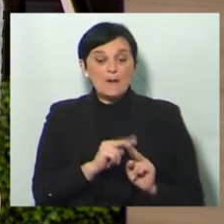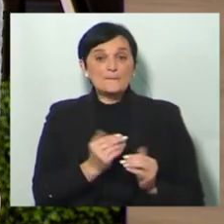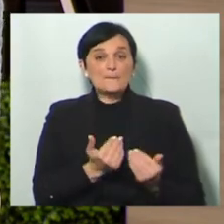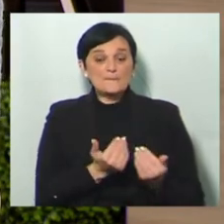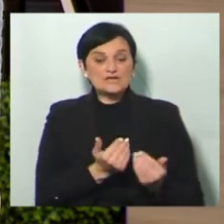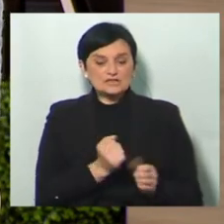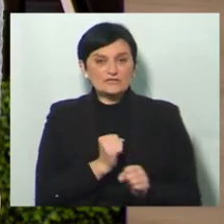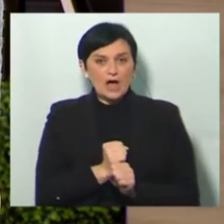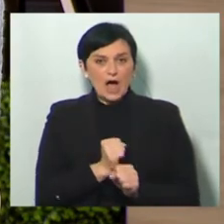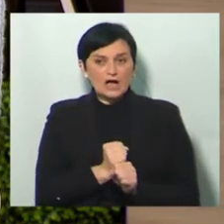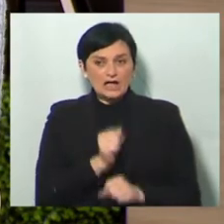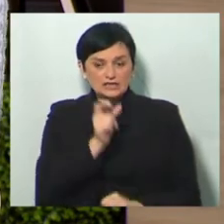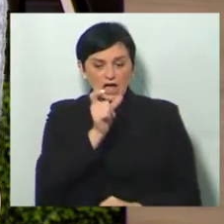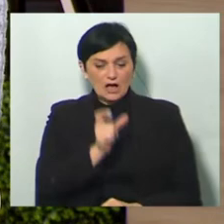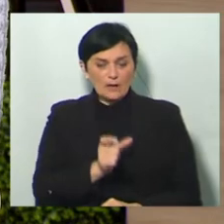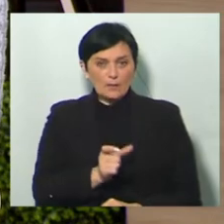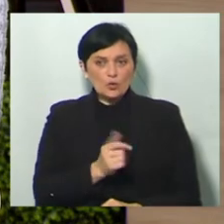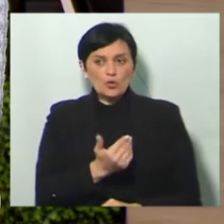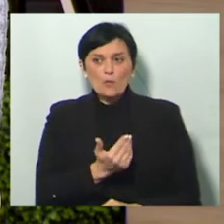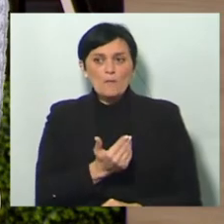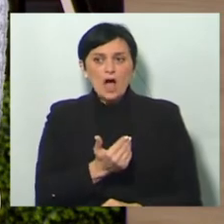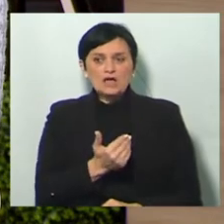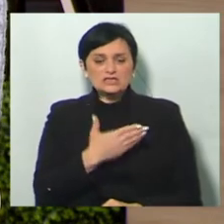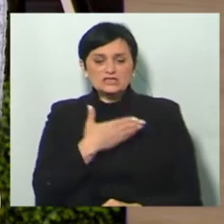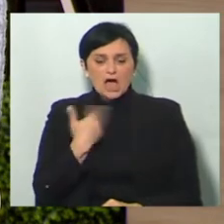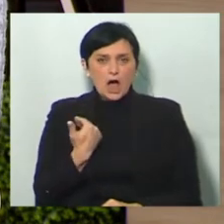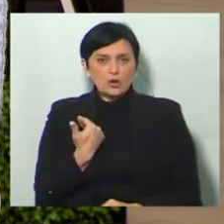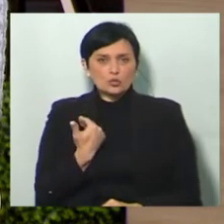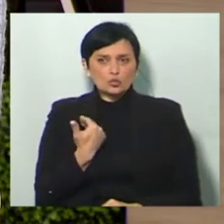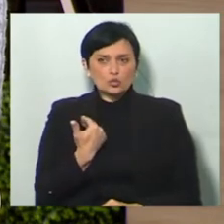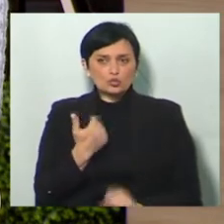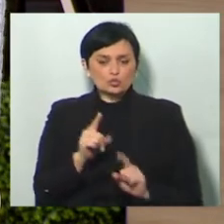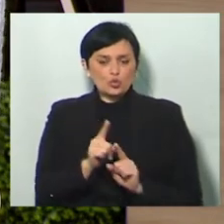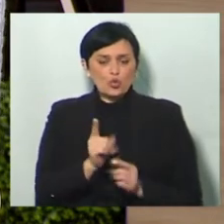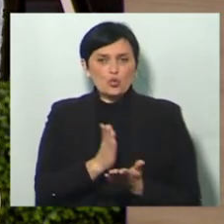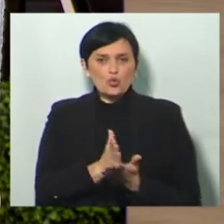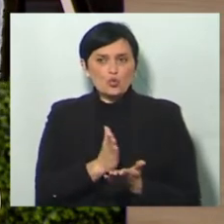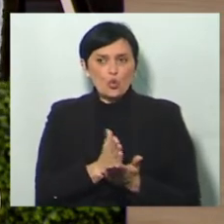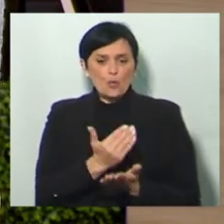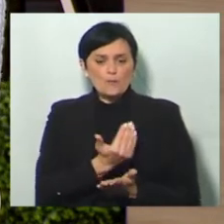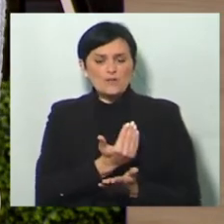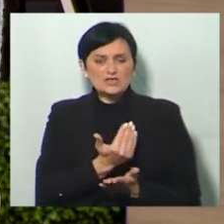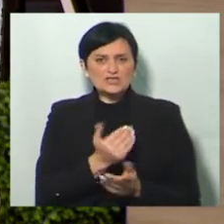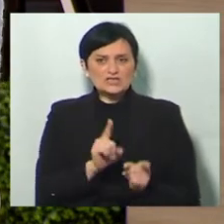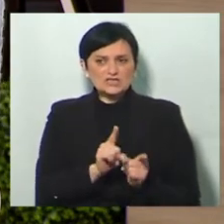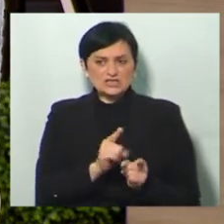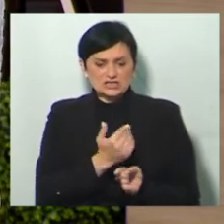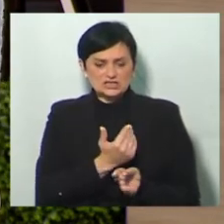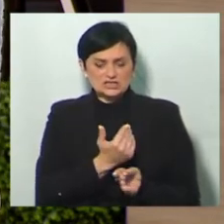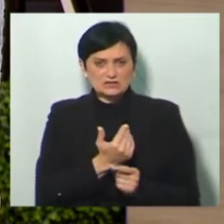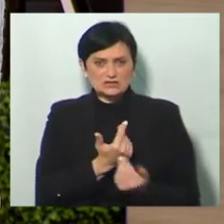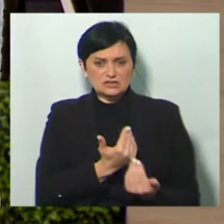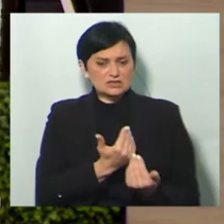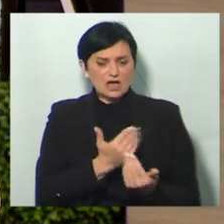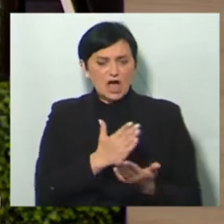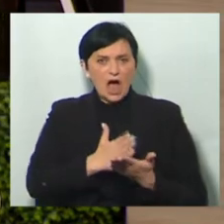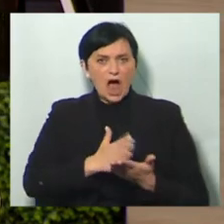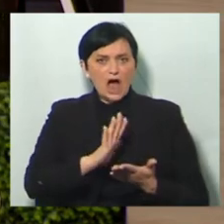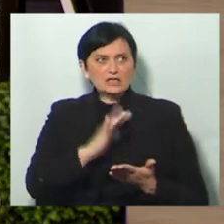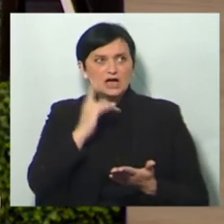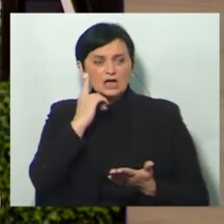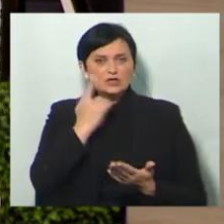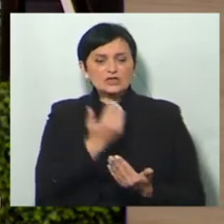ამისთვის აკეთებს ადამიანი, მას არ ძალუც ისე ყოფნა, მისი ეგზისტენცია უკვე ისეთი მისთვის არ არის,